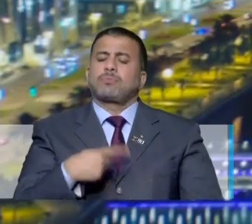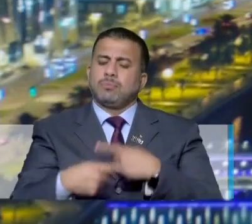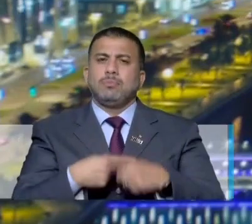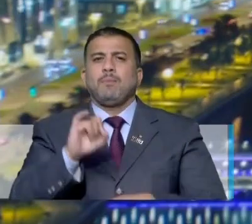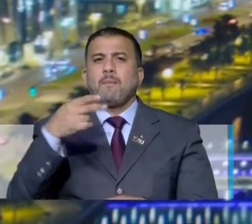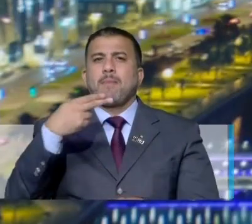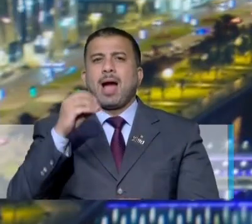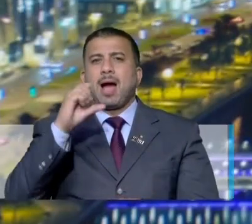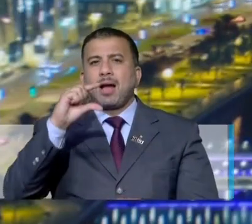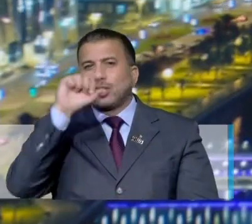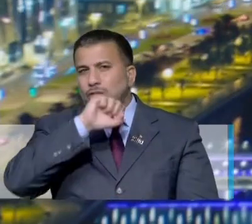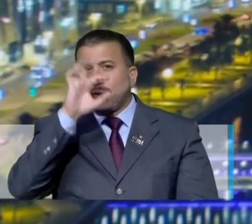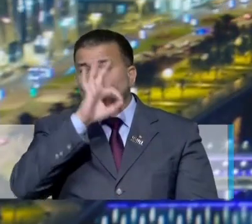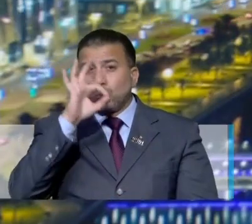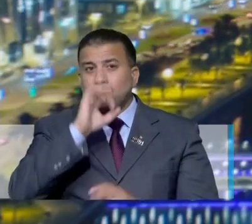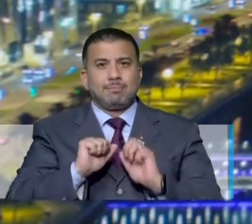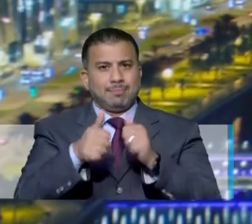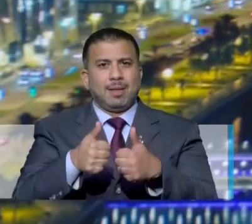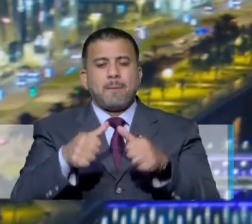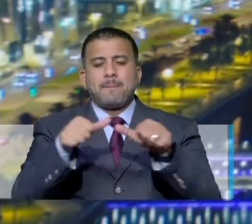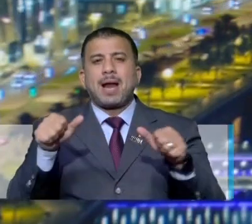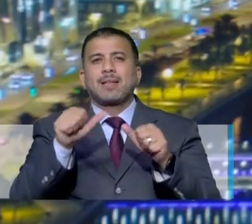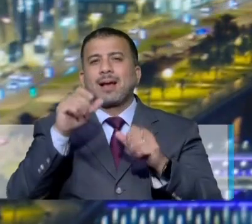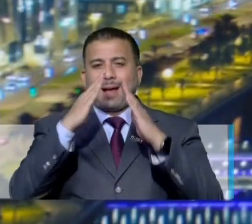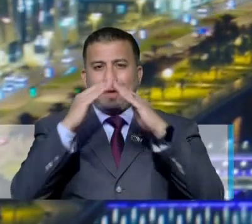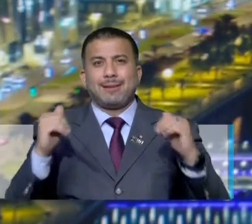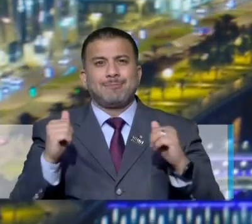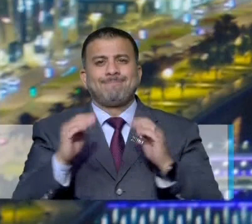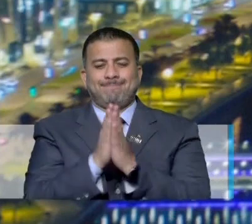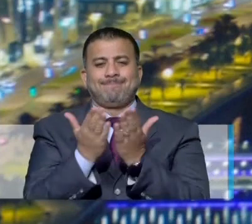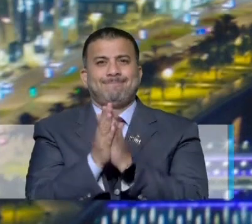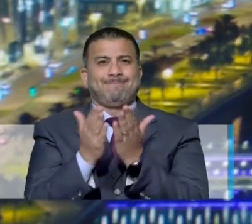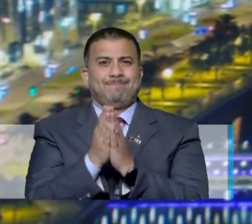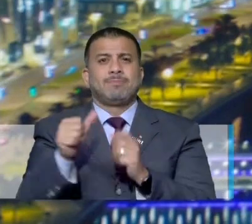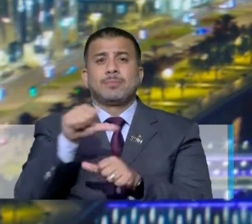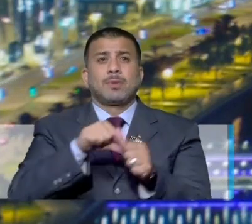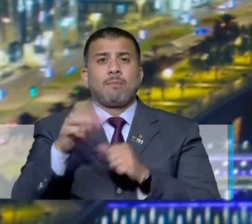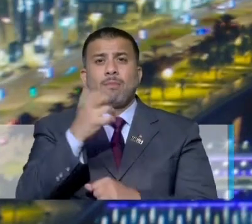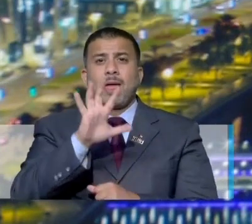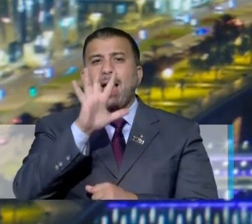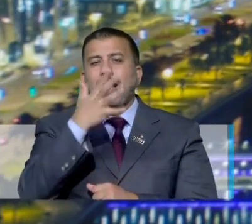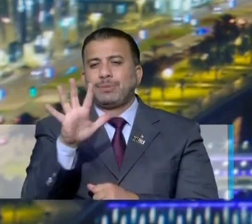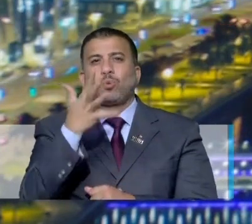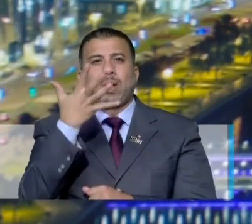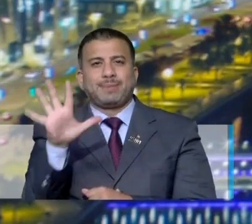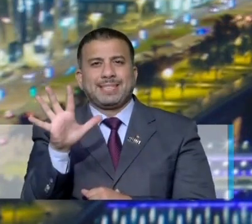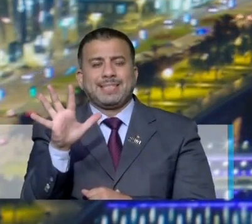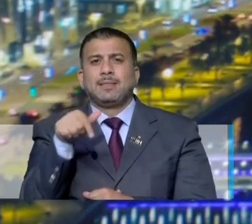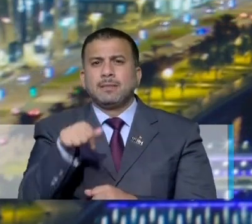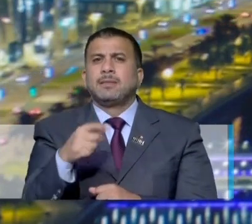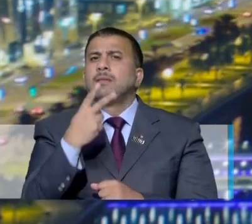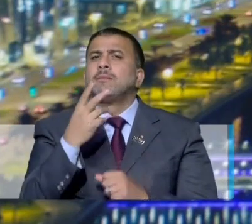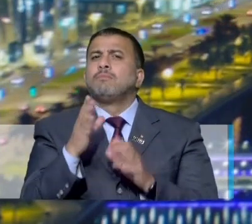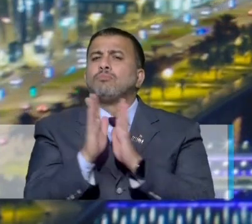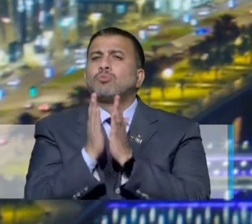يواصل معهد شارقة للتراث مشاركته في معرض القاهرة الدولي للكتاب بدورته 55 عبر استعراض